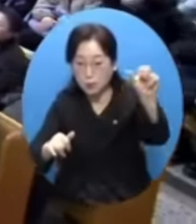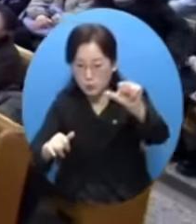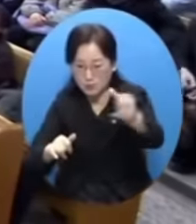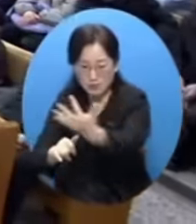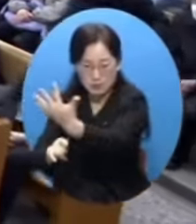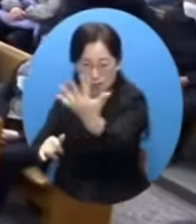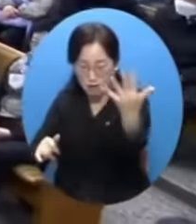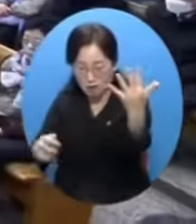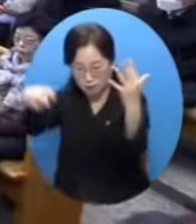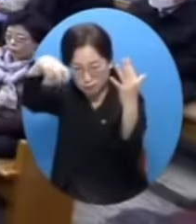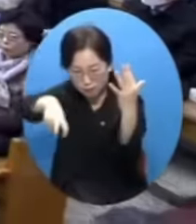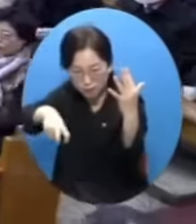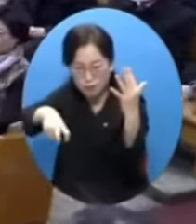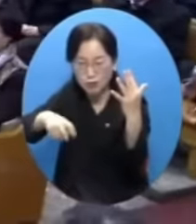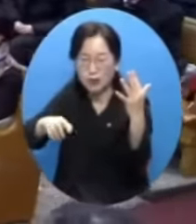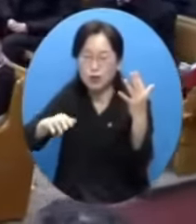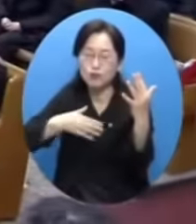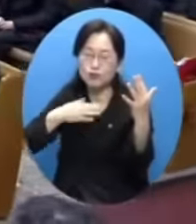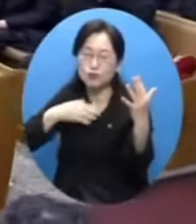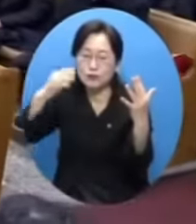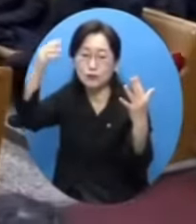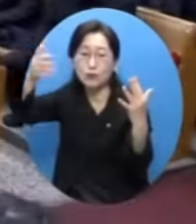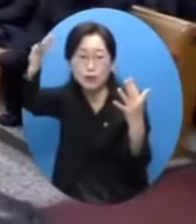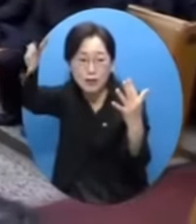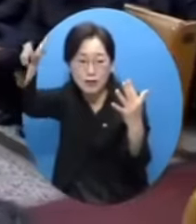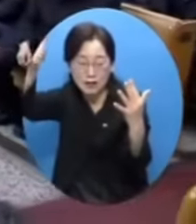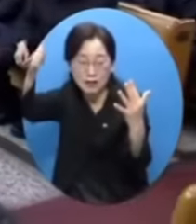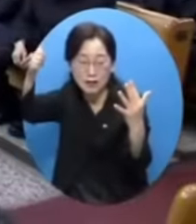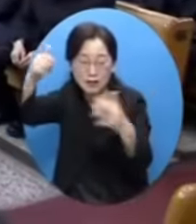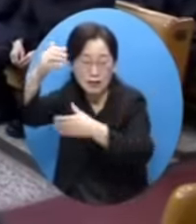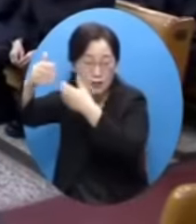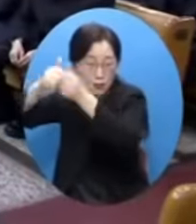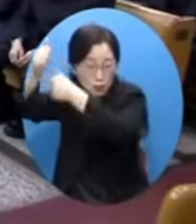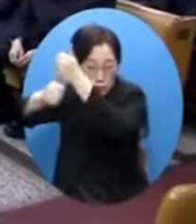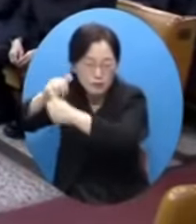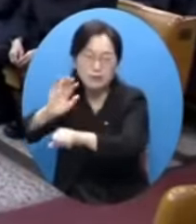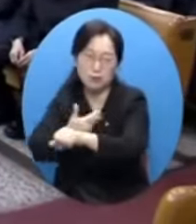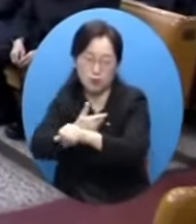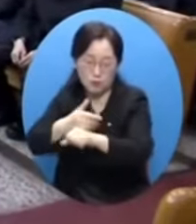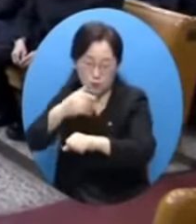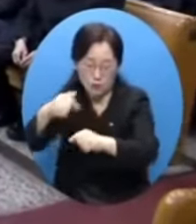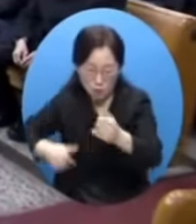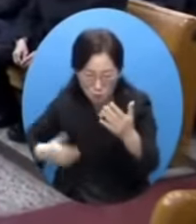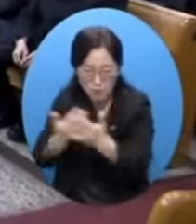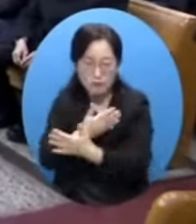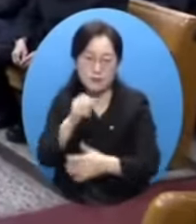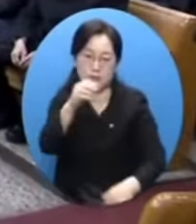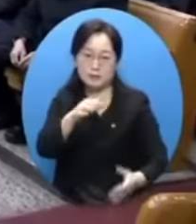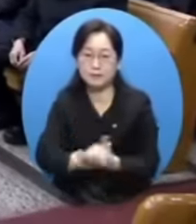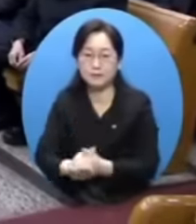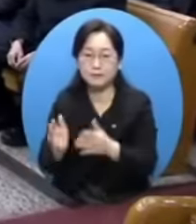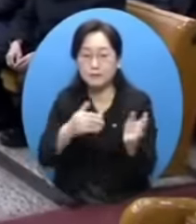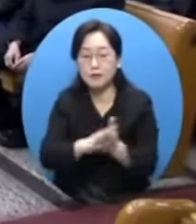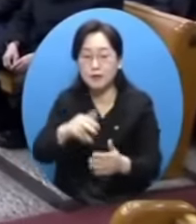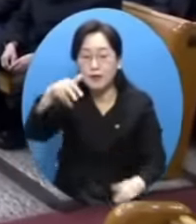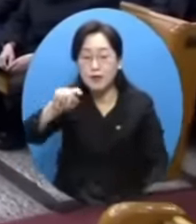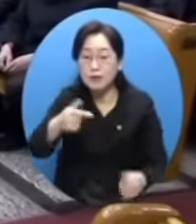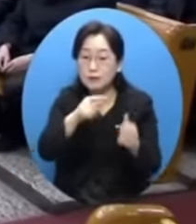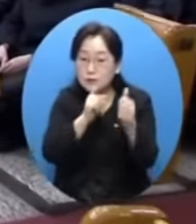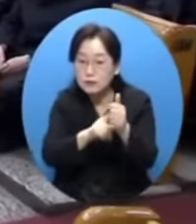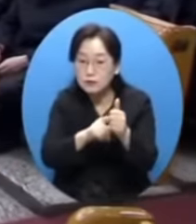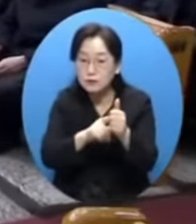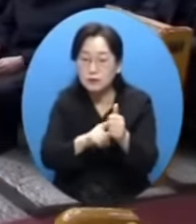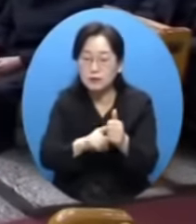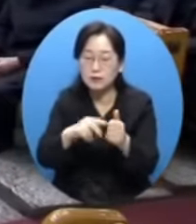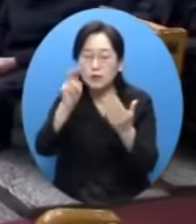잘못을 회개했습니다. 이 존 뉴턴 목사님은 300여 편의 찬송을 지었는데 자기의 자서전과 같은 찬송이 바로